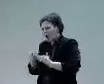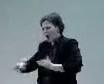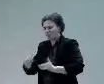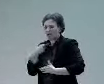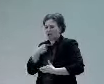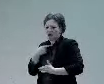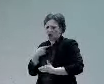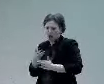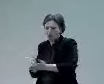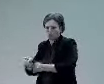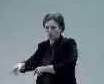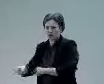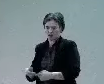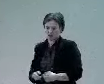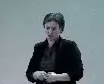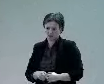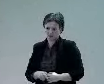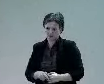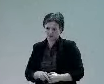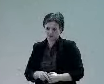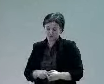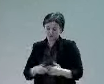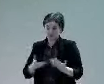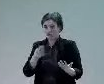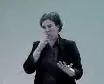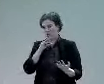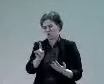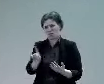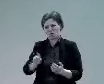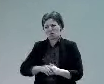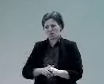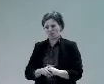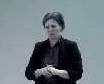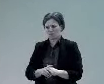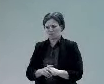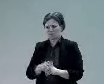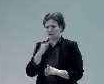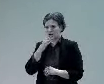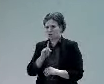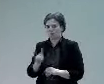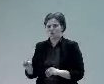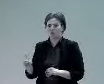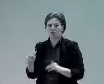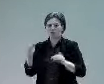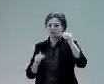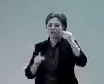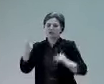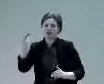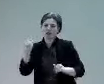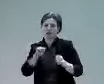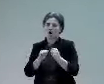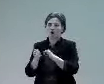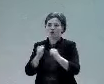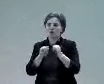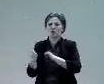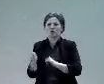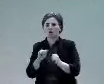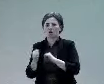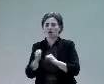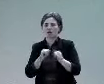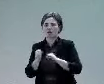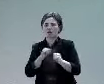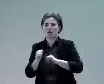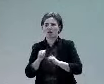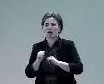ipocrisia. Non si può lottare efficacemente contro le diseguaglianze se non si affronta al contempo